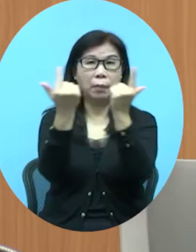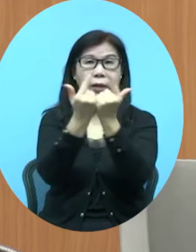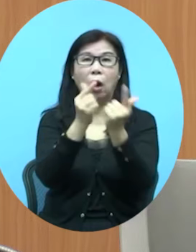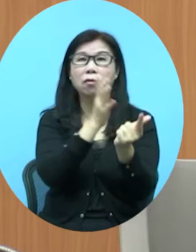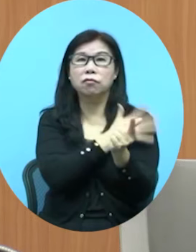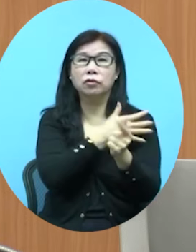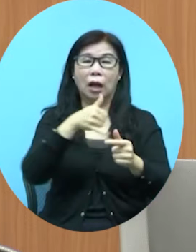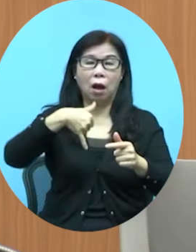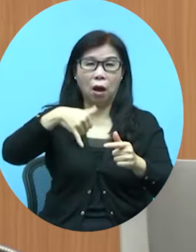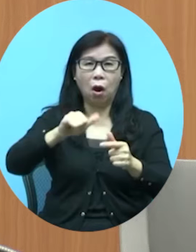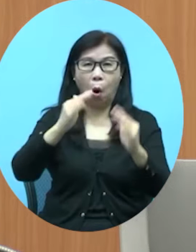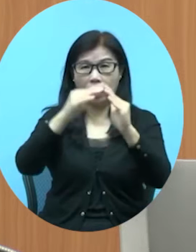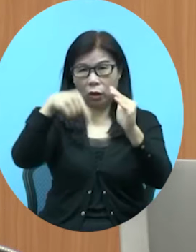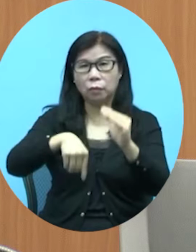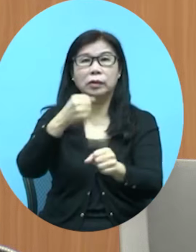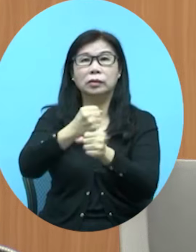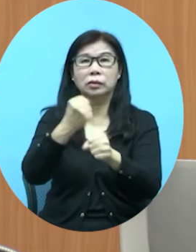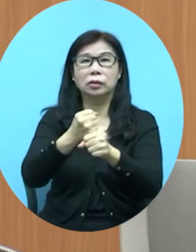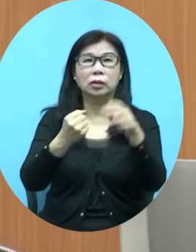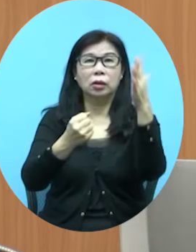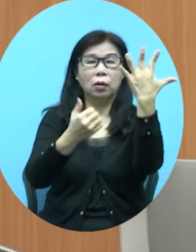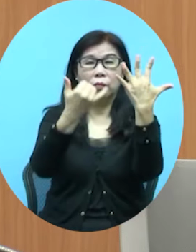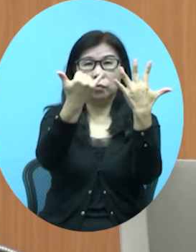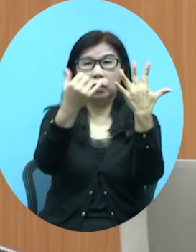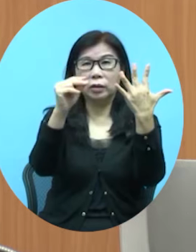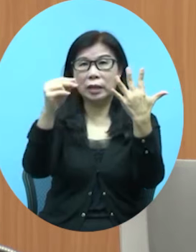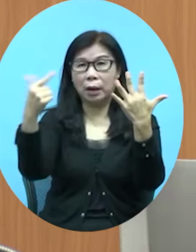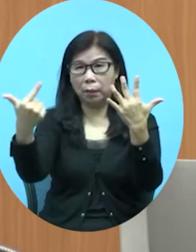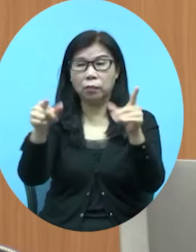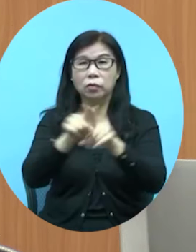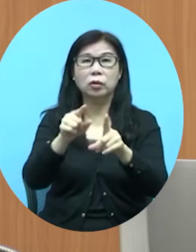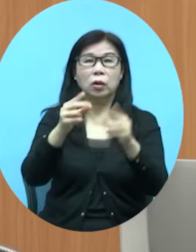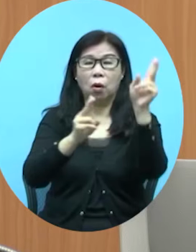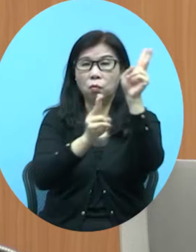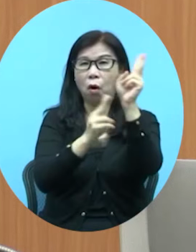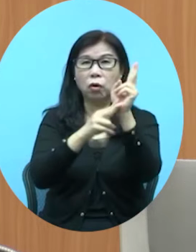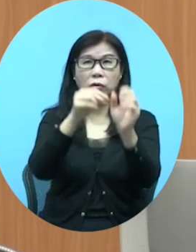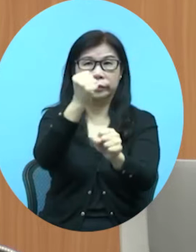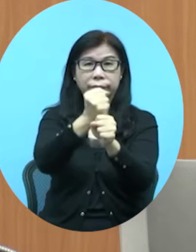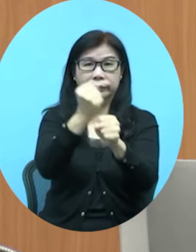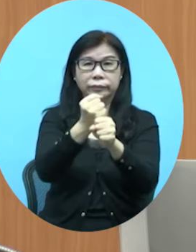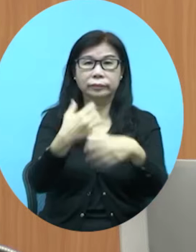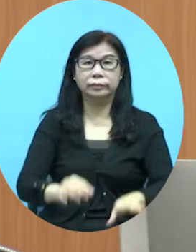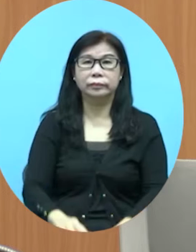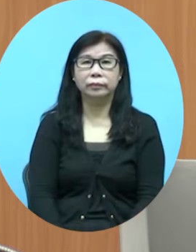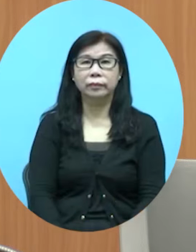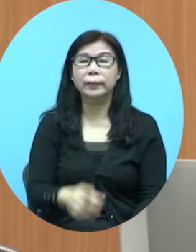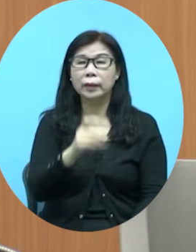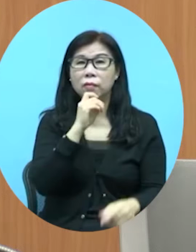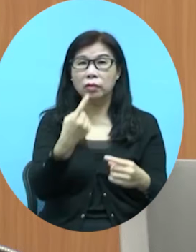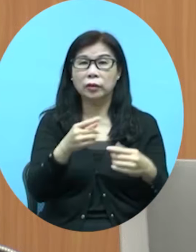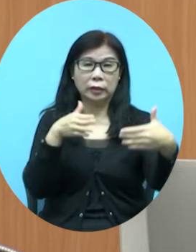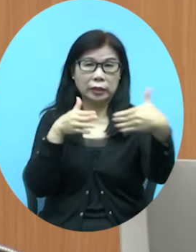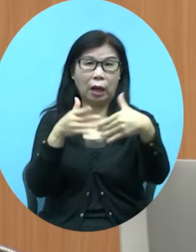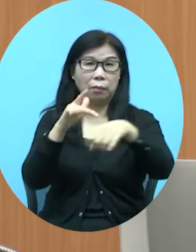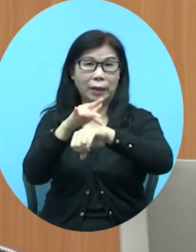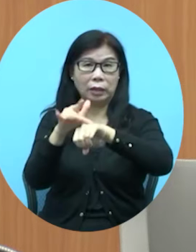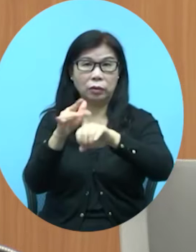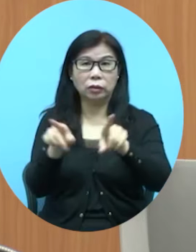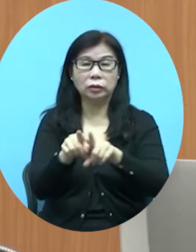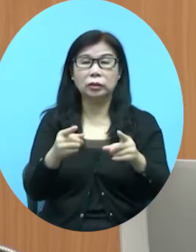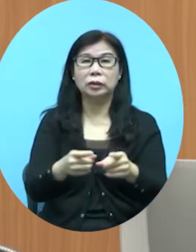婦還有5678就是在旺角工作的人士他都有一個緊密接觸者就是